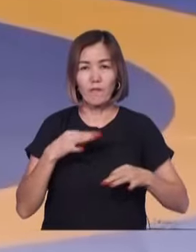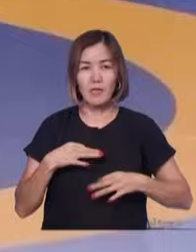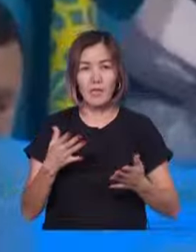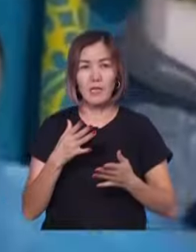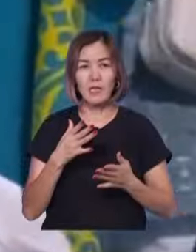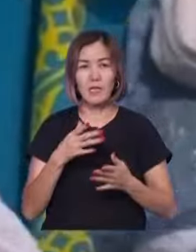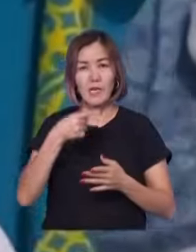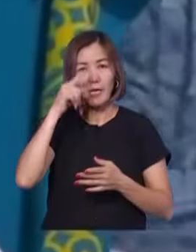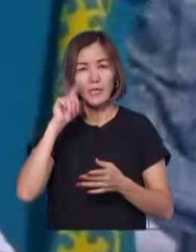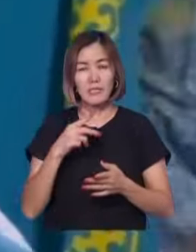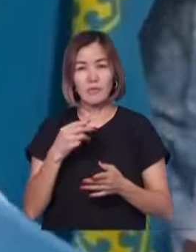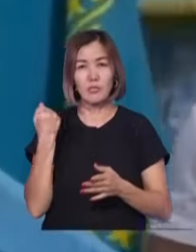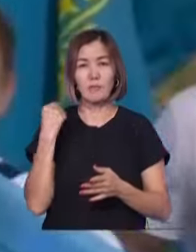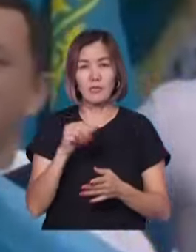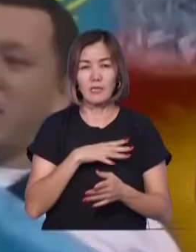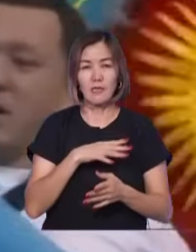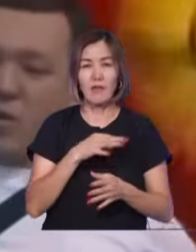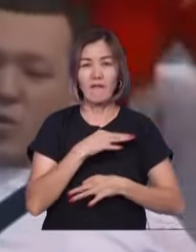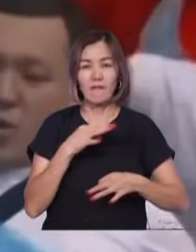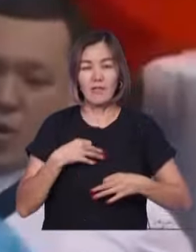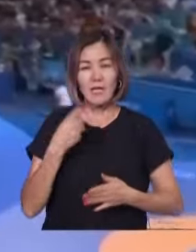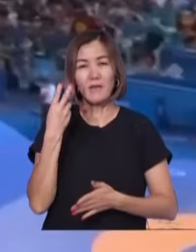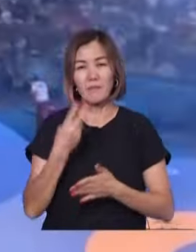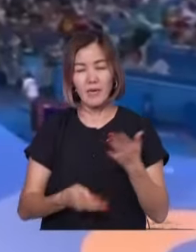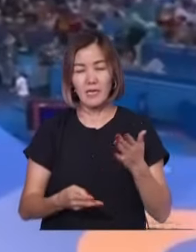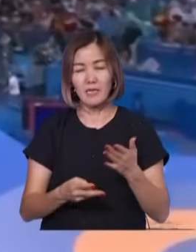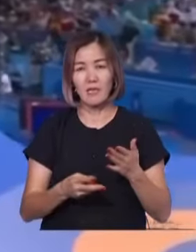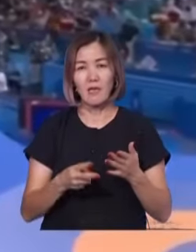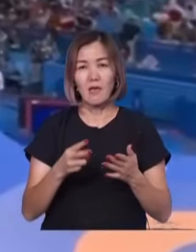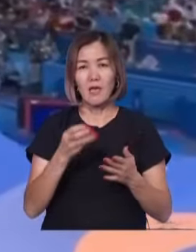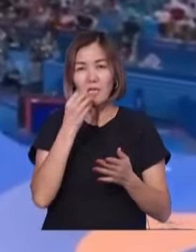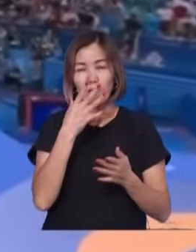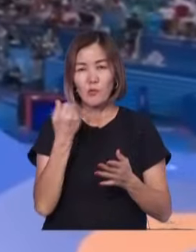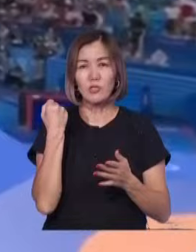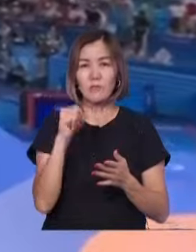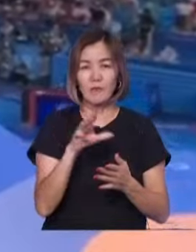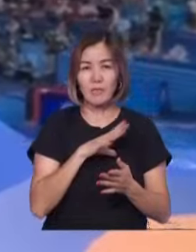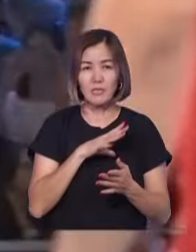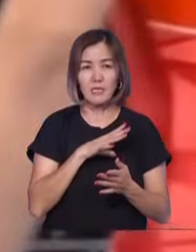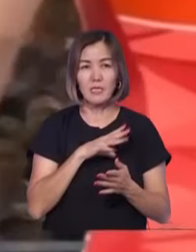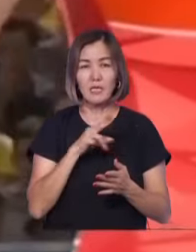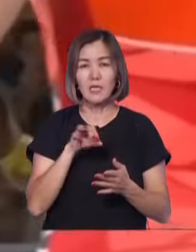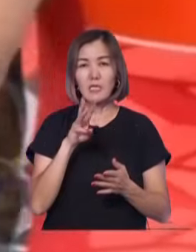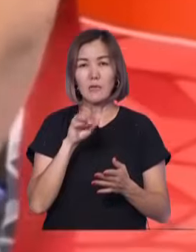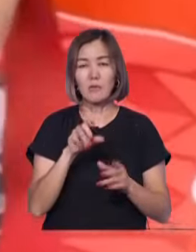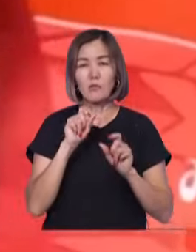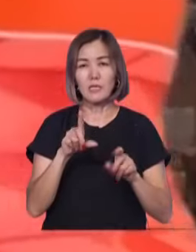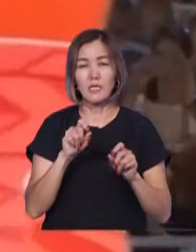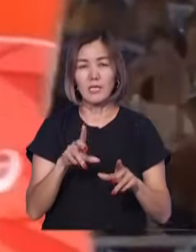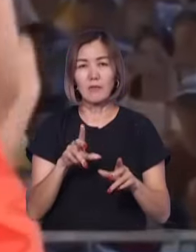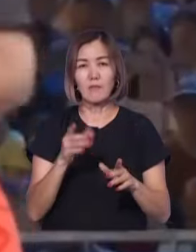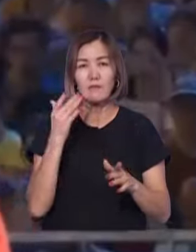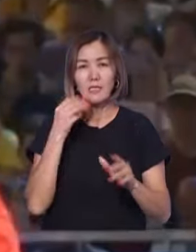из Азербайджана Однако в финале проиграл японцу нао кусаки Серебряный призёр олимпиады ми жа драв золотыми буквами